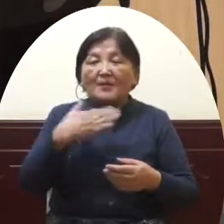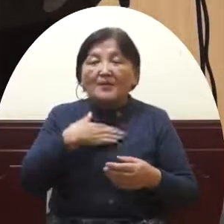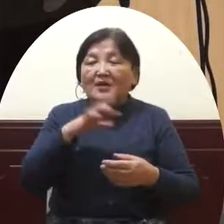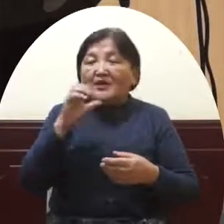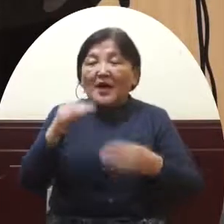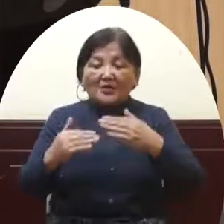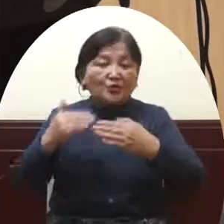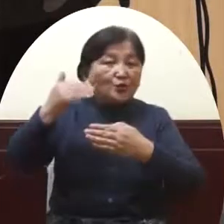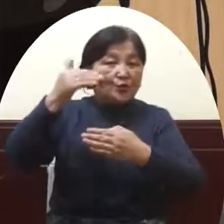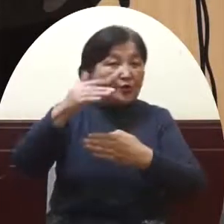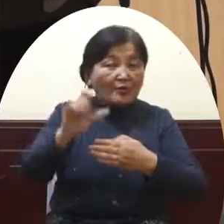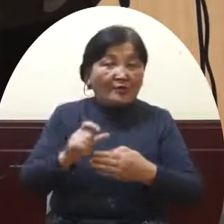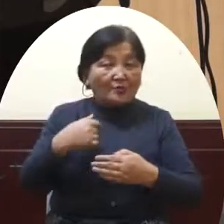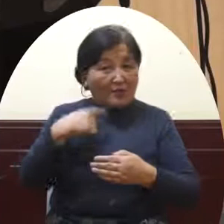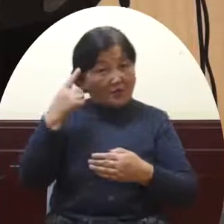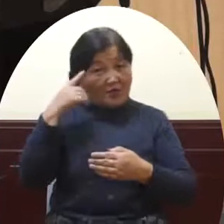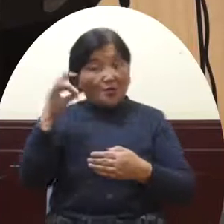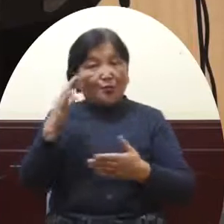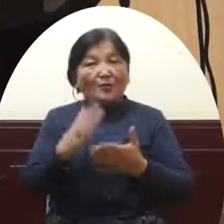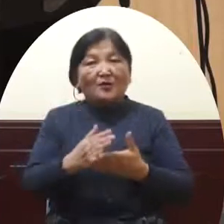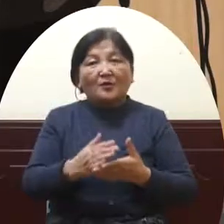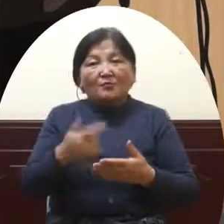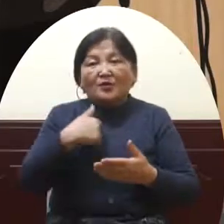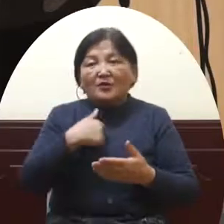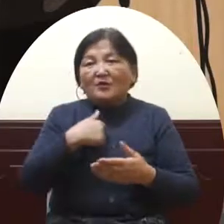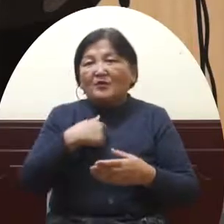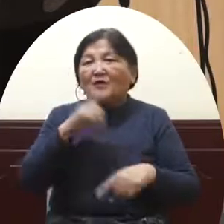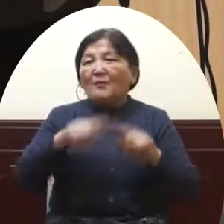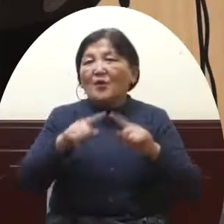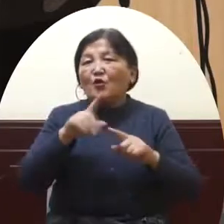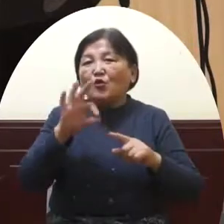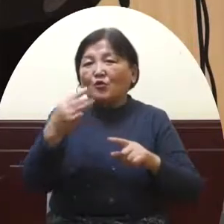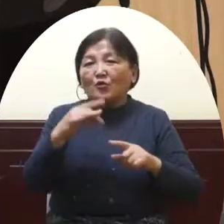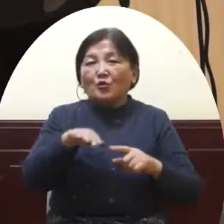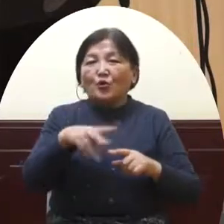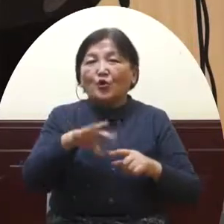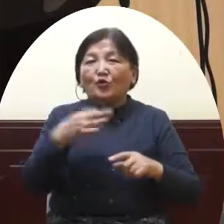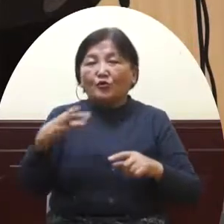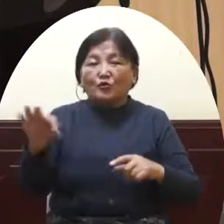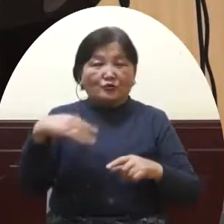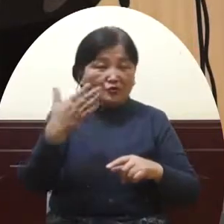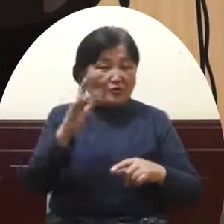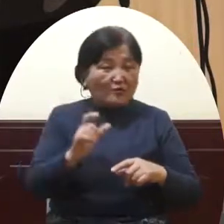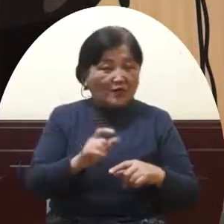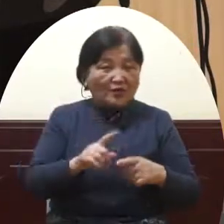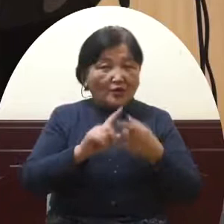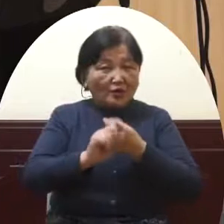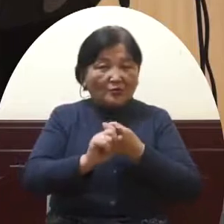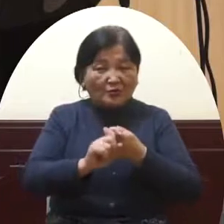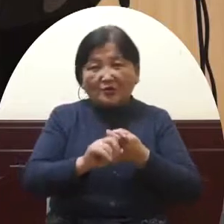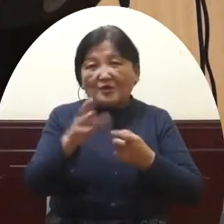бол би хэлж мэдэхгүй. Бид нэр хэр их өөр төлөөс төлөх вэ гэдгээс л хамаарх асуудал баг